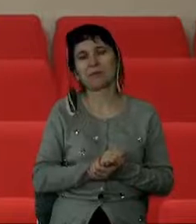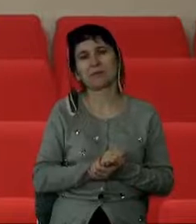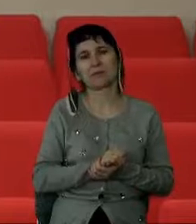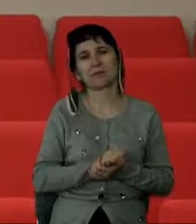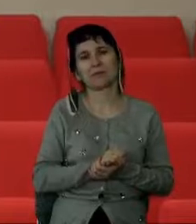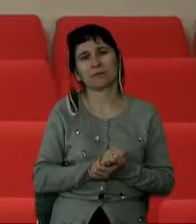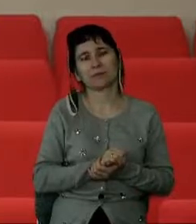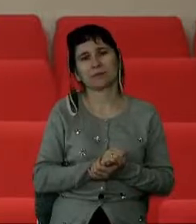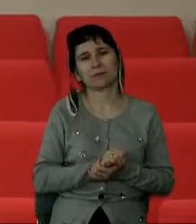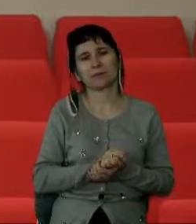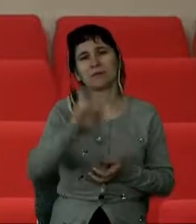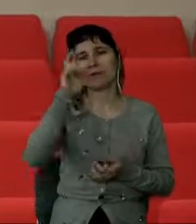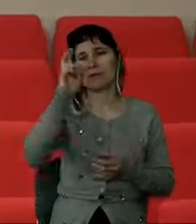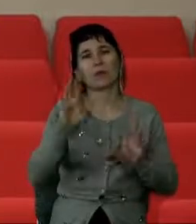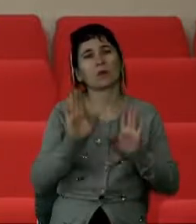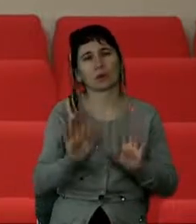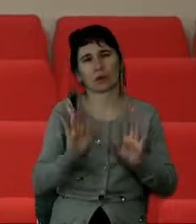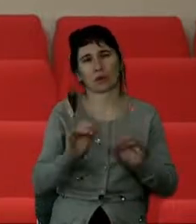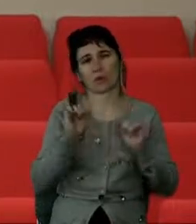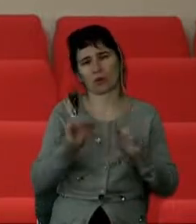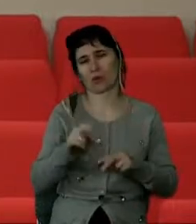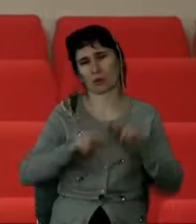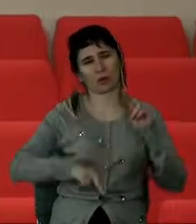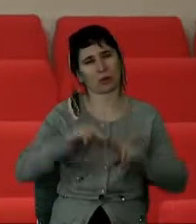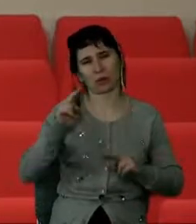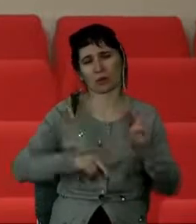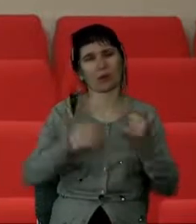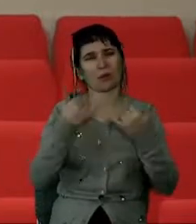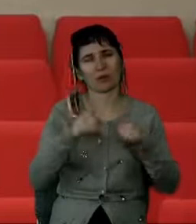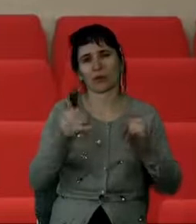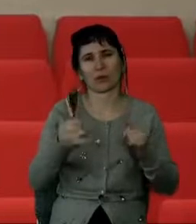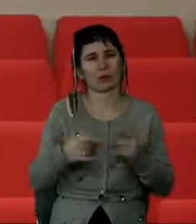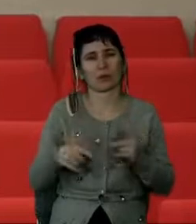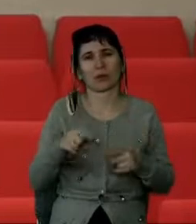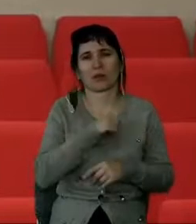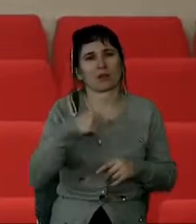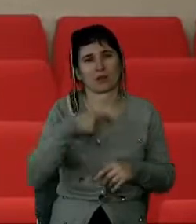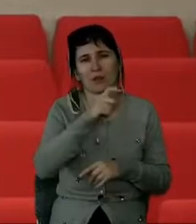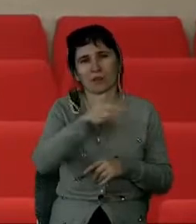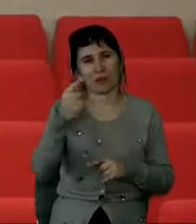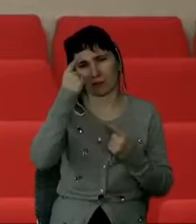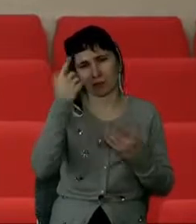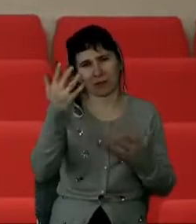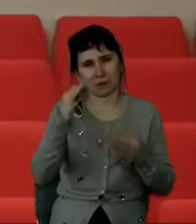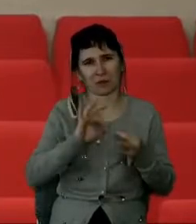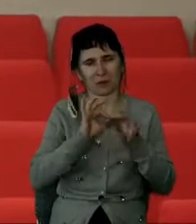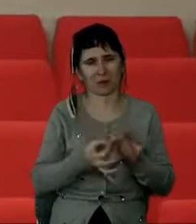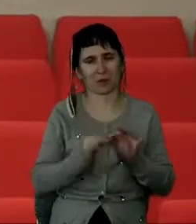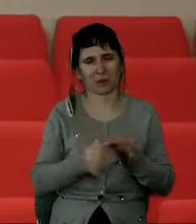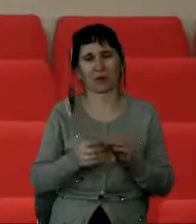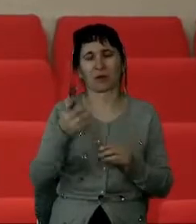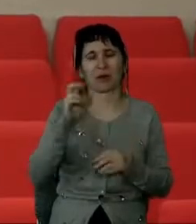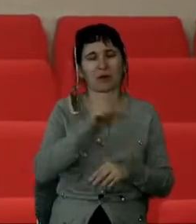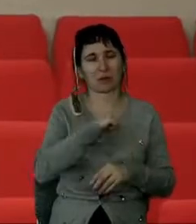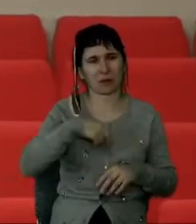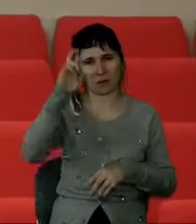він може устроїти, ніякими людськими планами цього не можна навіть і осягнути. Коли він йде попереду